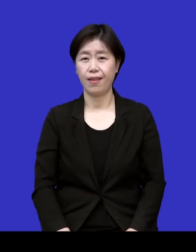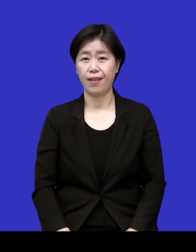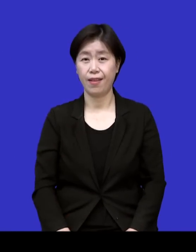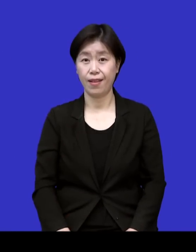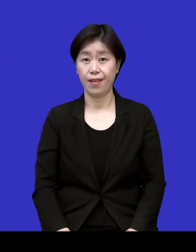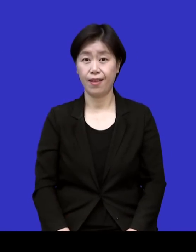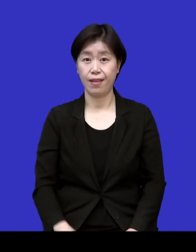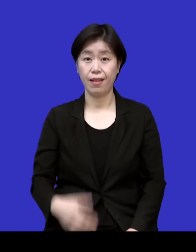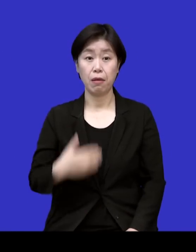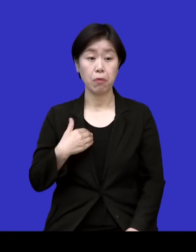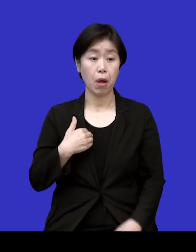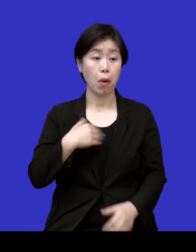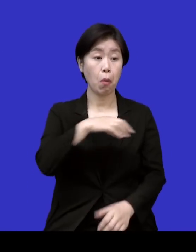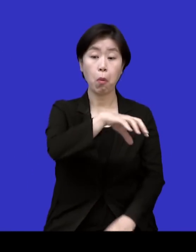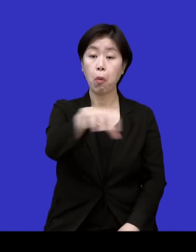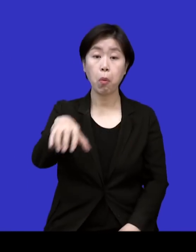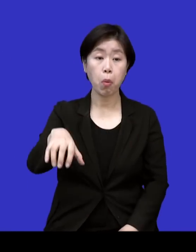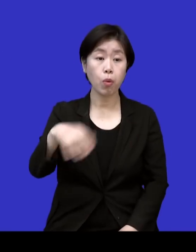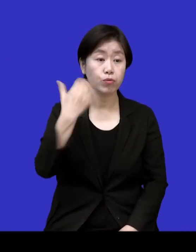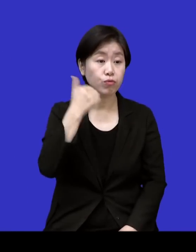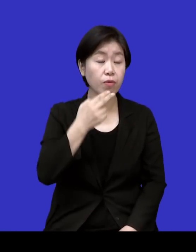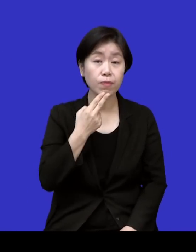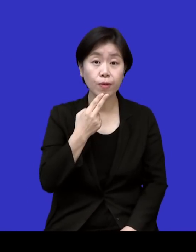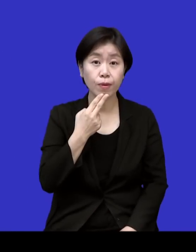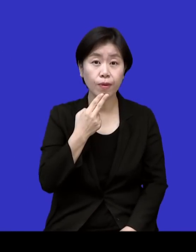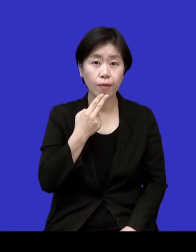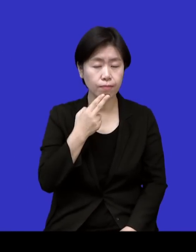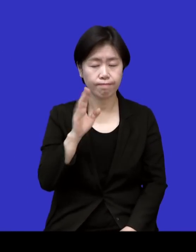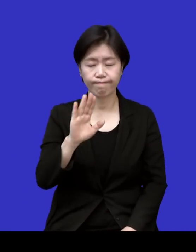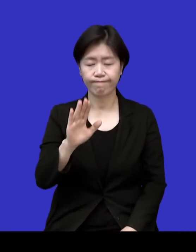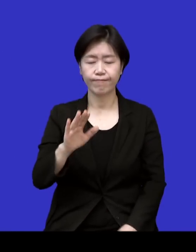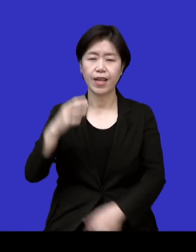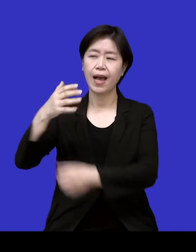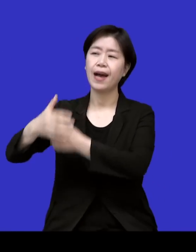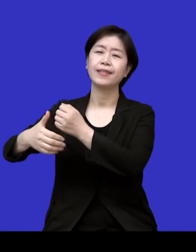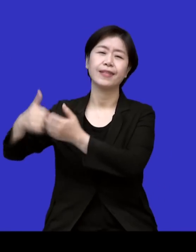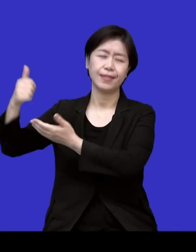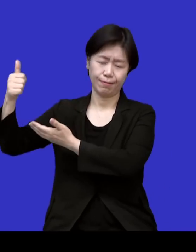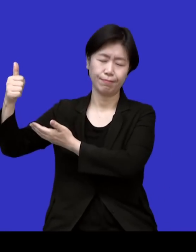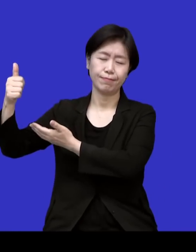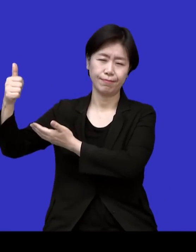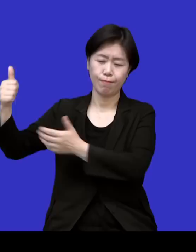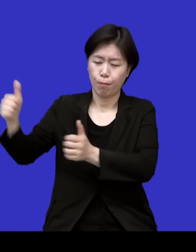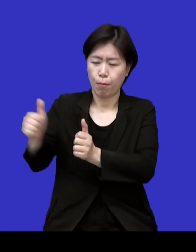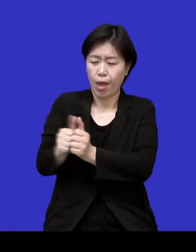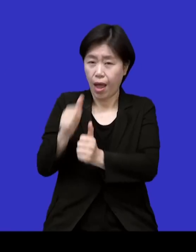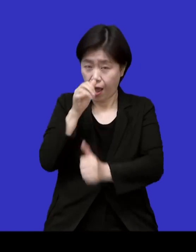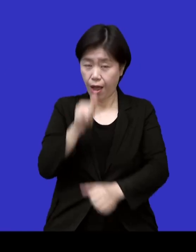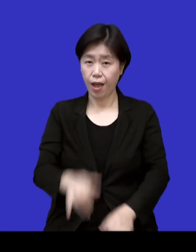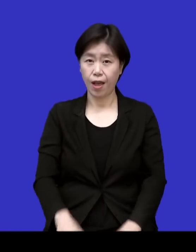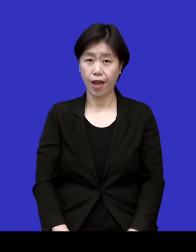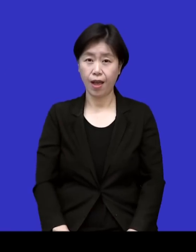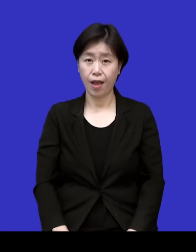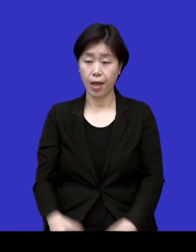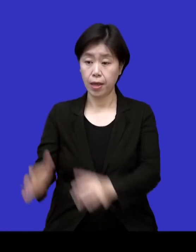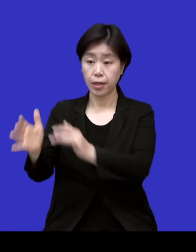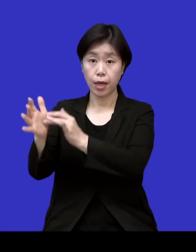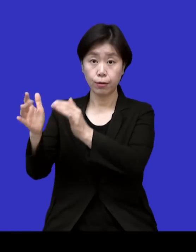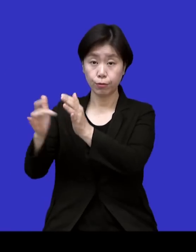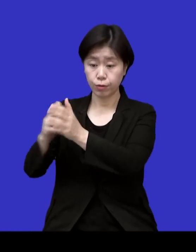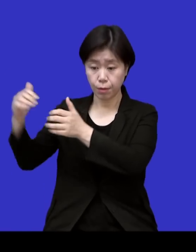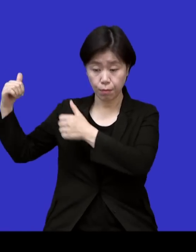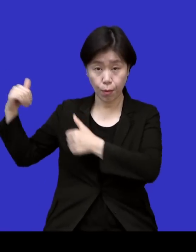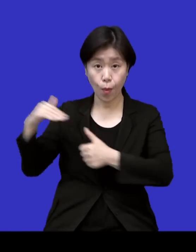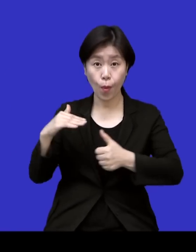주변에 아무도 없을 것 같지만 하나님께서 자식을 내어주기까지 사랑한